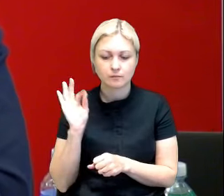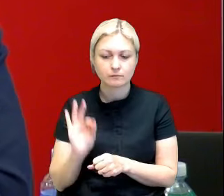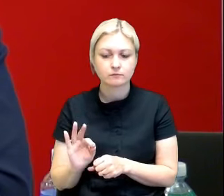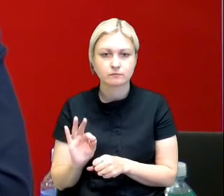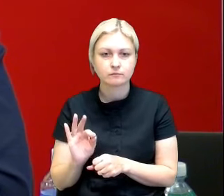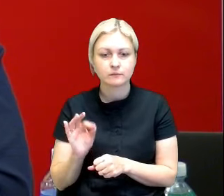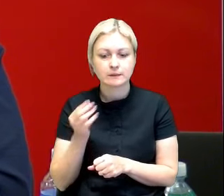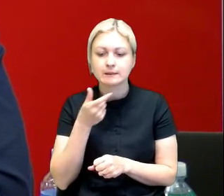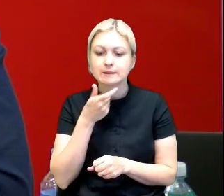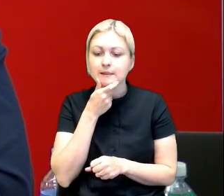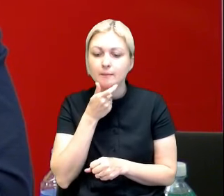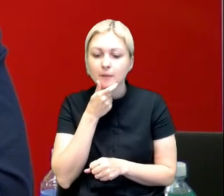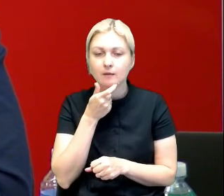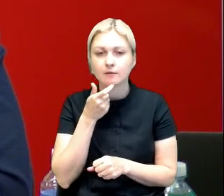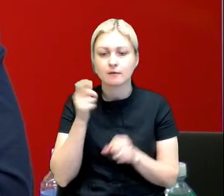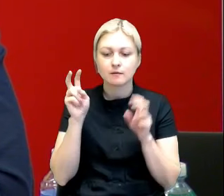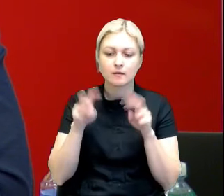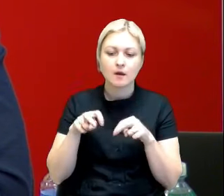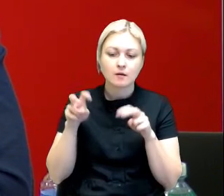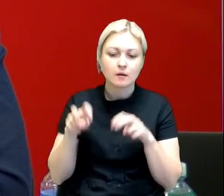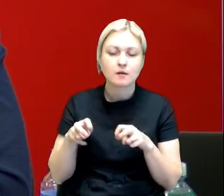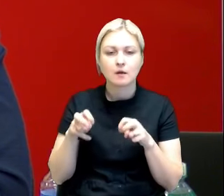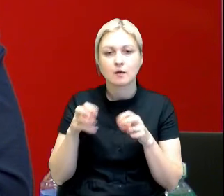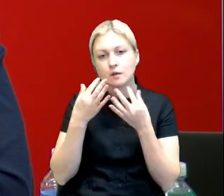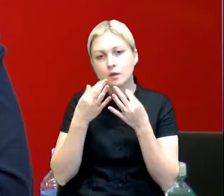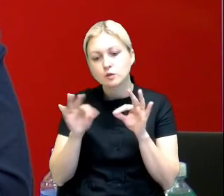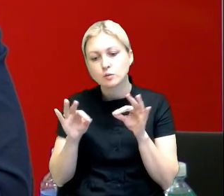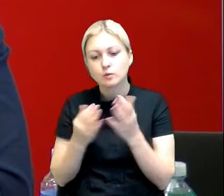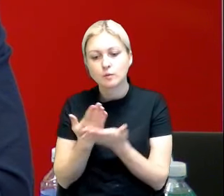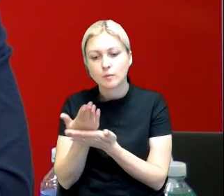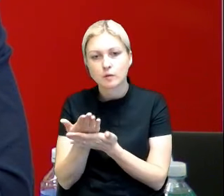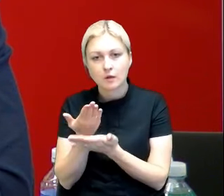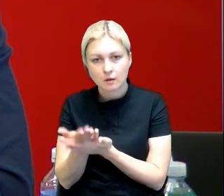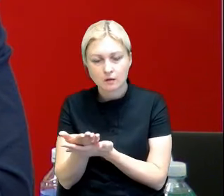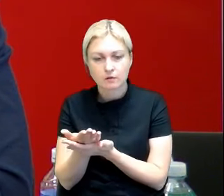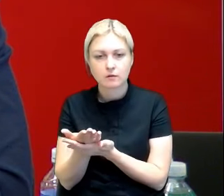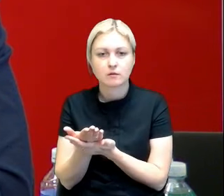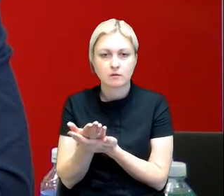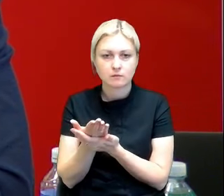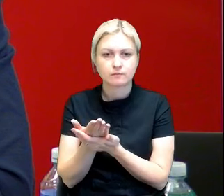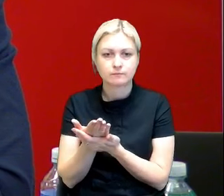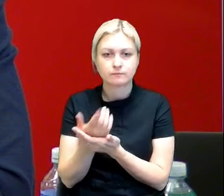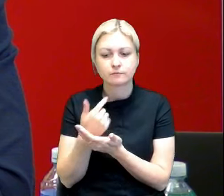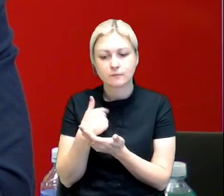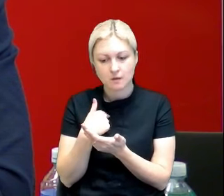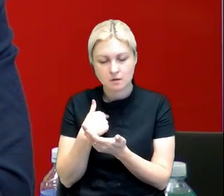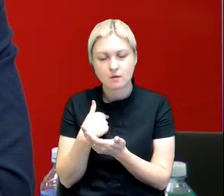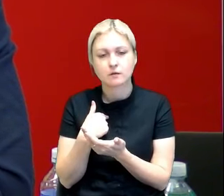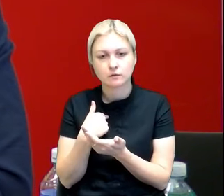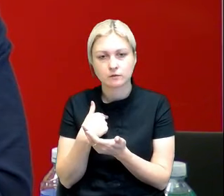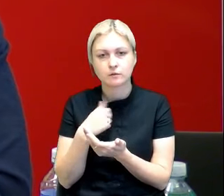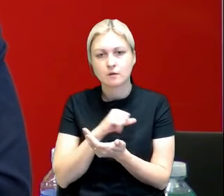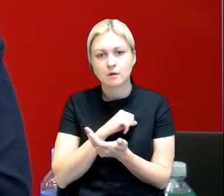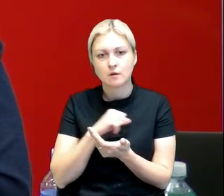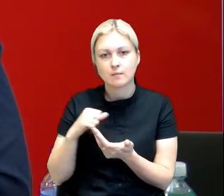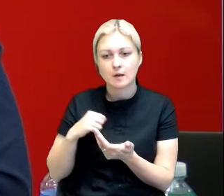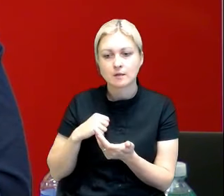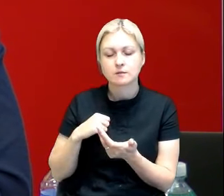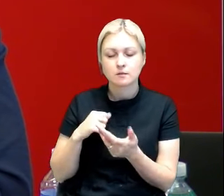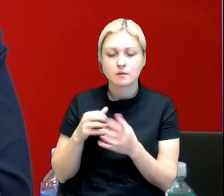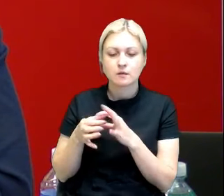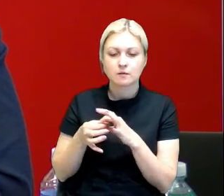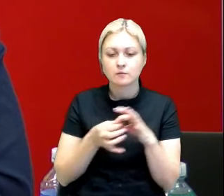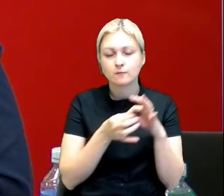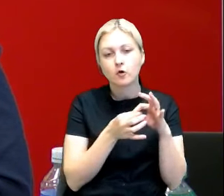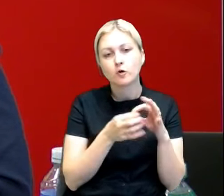stebėti nagrinėti teikti siūlymus ir tą kiek aš turiu galimybės dabar darau per stebėtojų tarybą